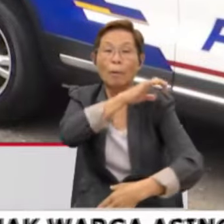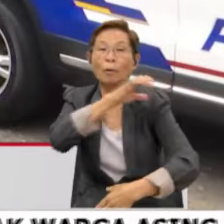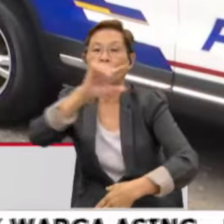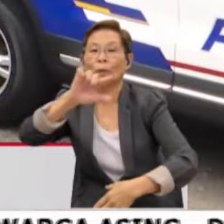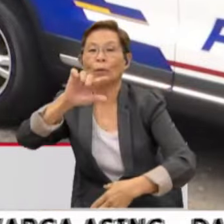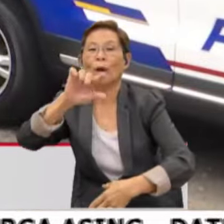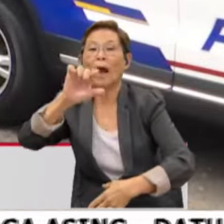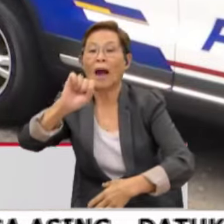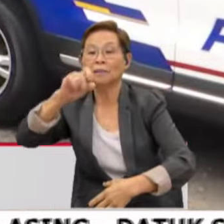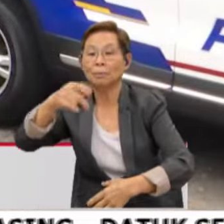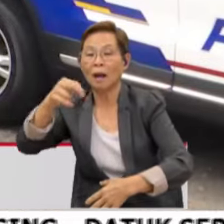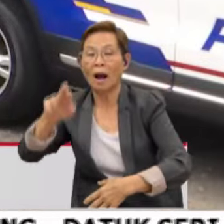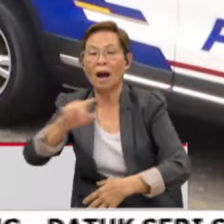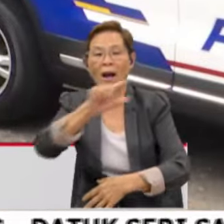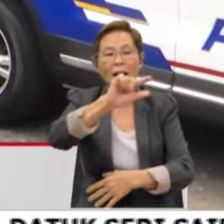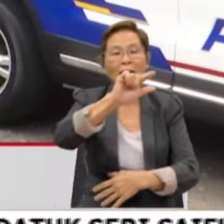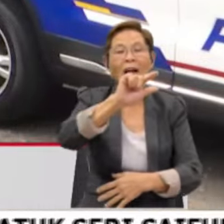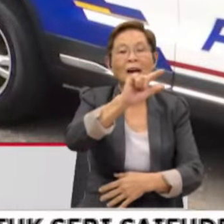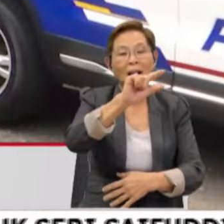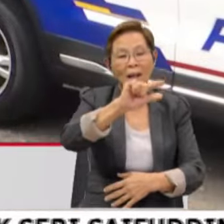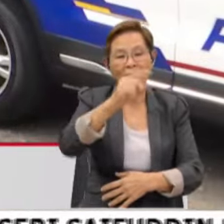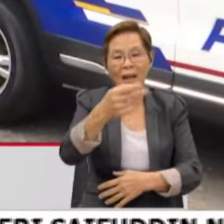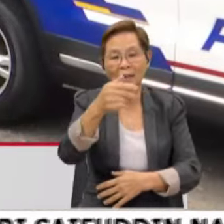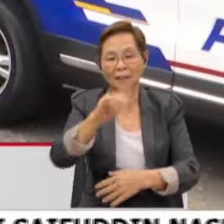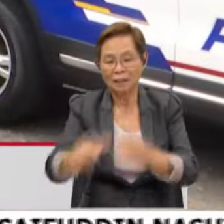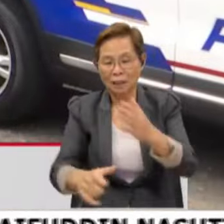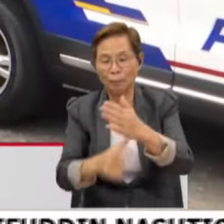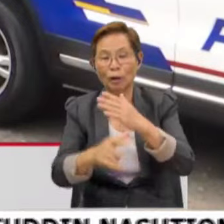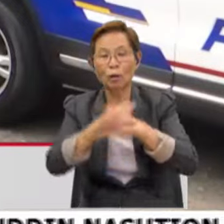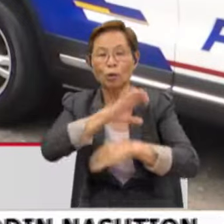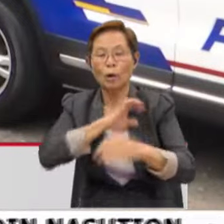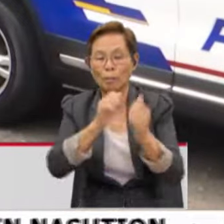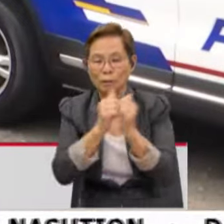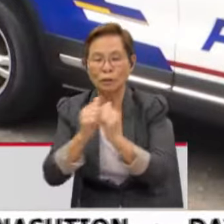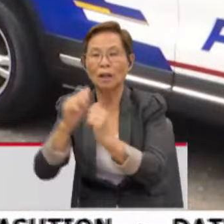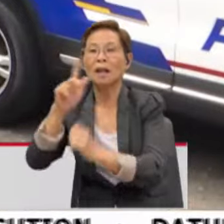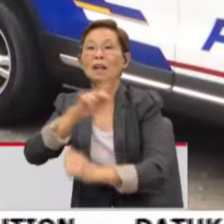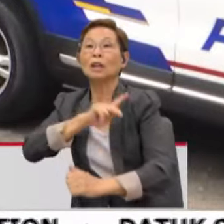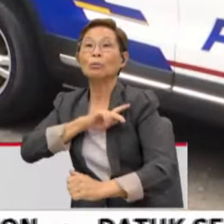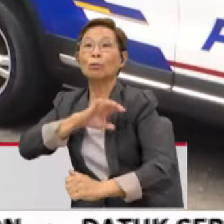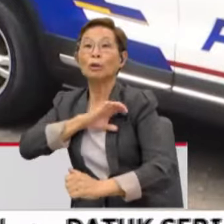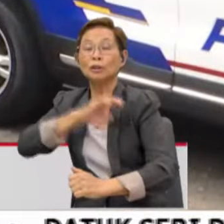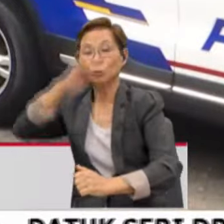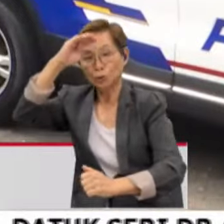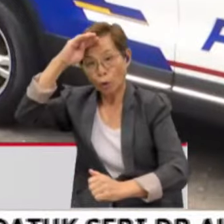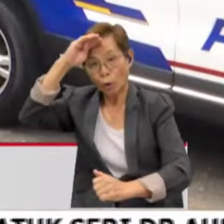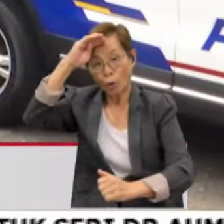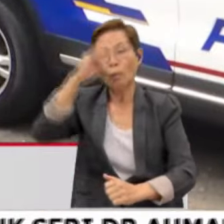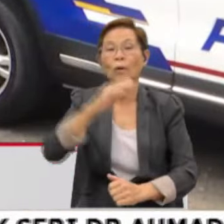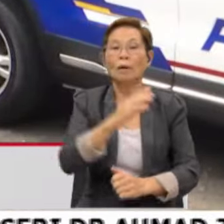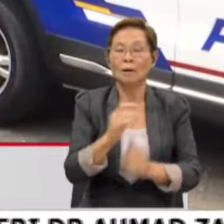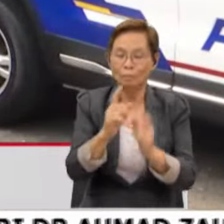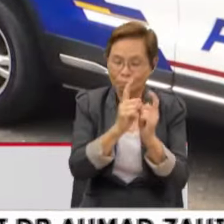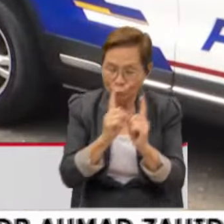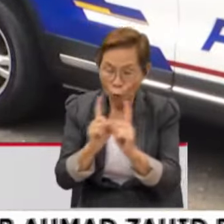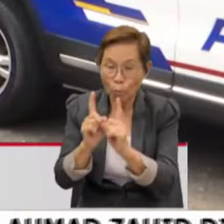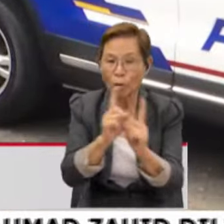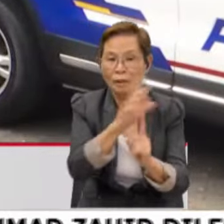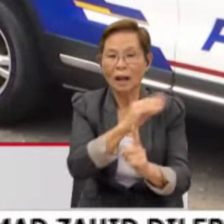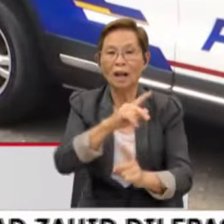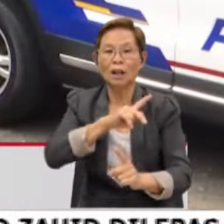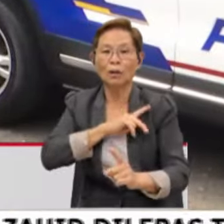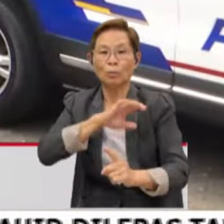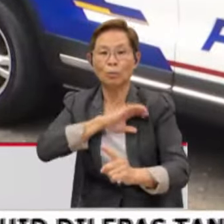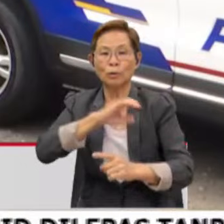Ghani Saleh, Timbalan Ketua Polis Johor yang sedang mengiringi Ketua Polis Johor, Deputy Superintendent M. Kumar, serta Ketua